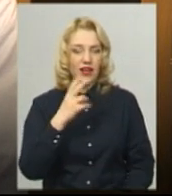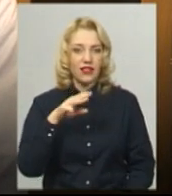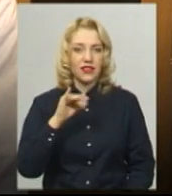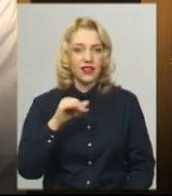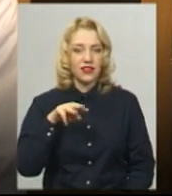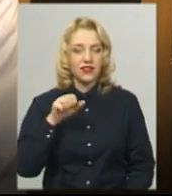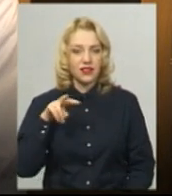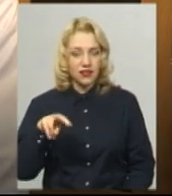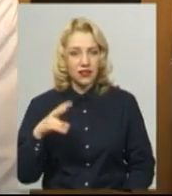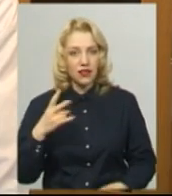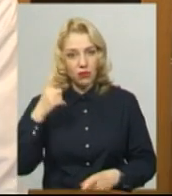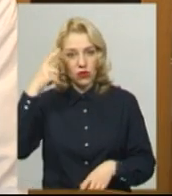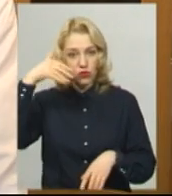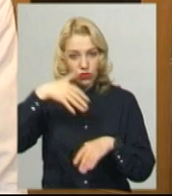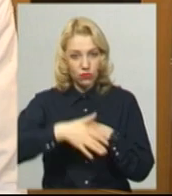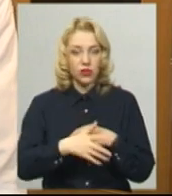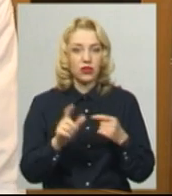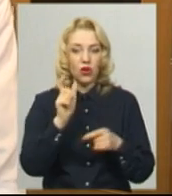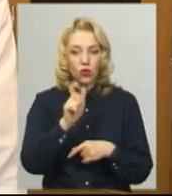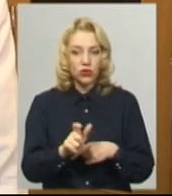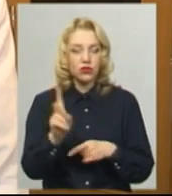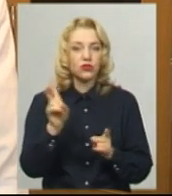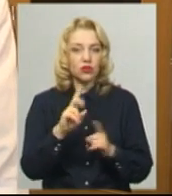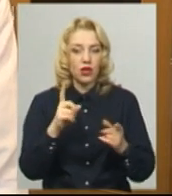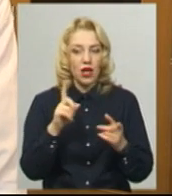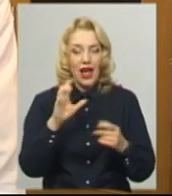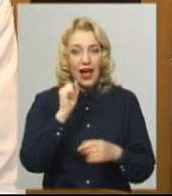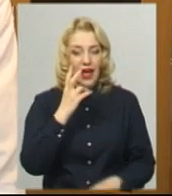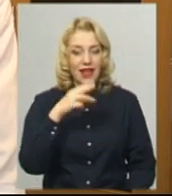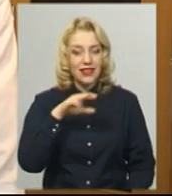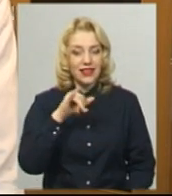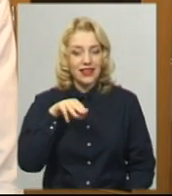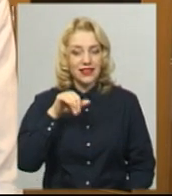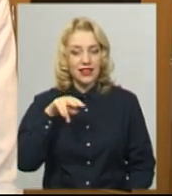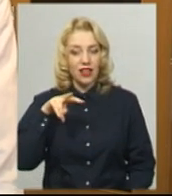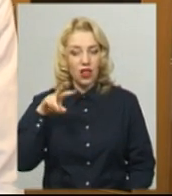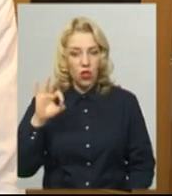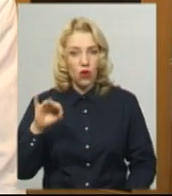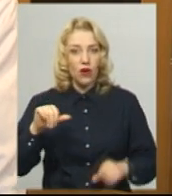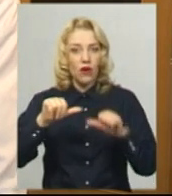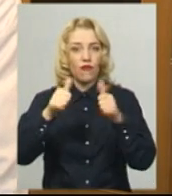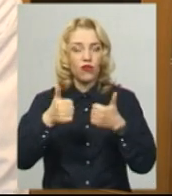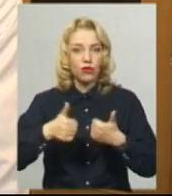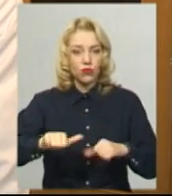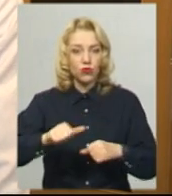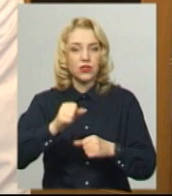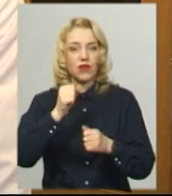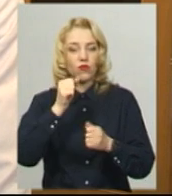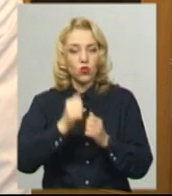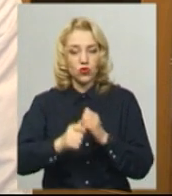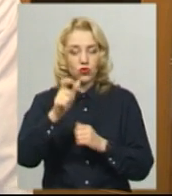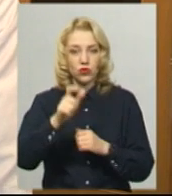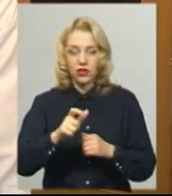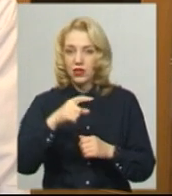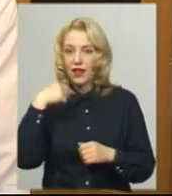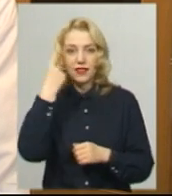І повинно бути розуміння в пацієнта, що антитіла – формується в кожної людини